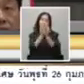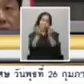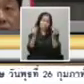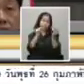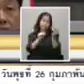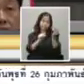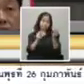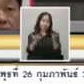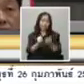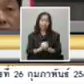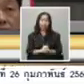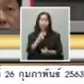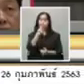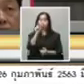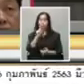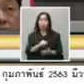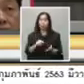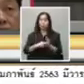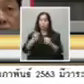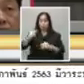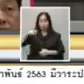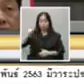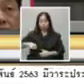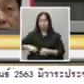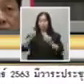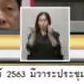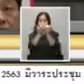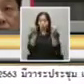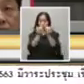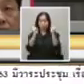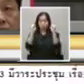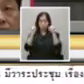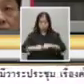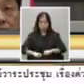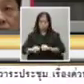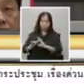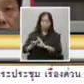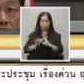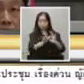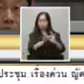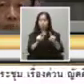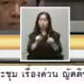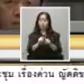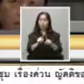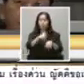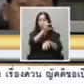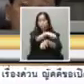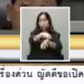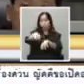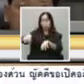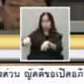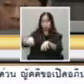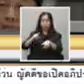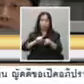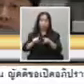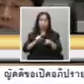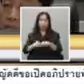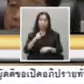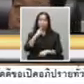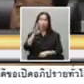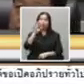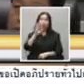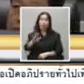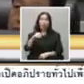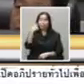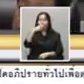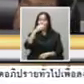ะครับที่ว่าคำวินิจฉัยของศาลรัฐธรรมนูญนะย่อมมีผลผูกพันทุกองค์กรนะฮะห้ามผู้ใดน